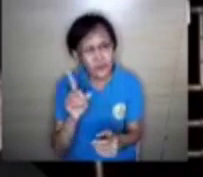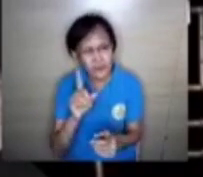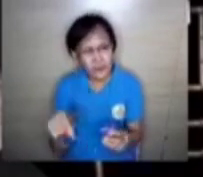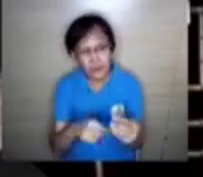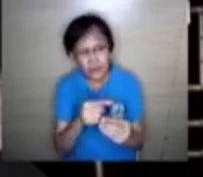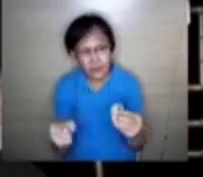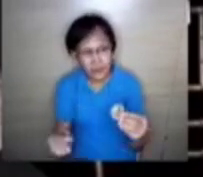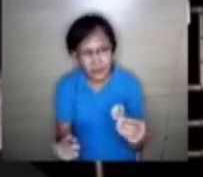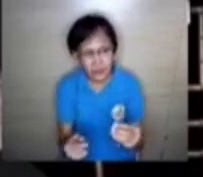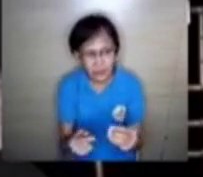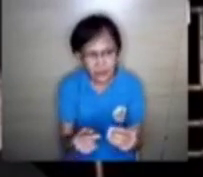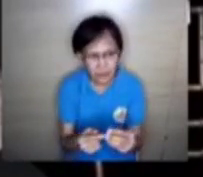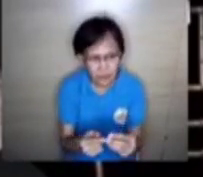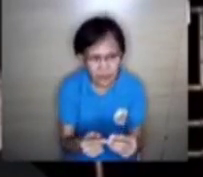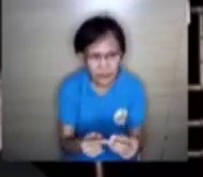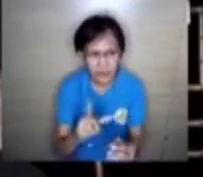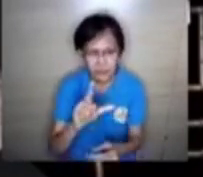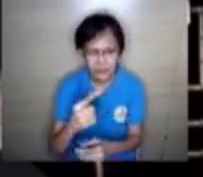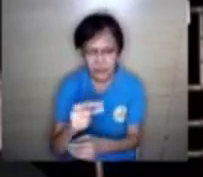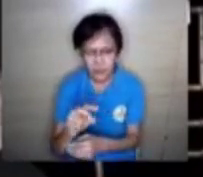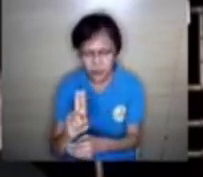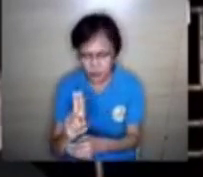na madalas ginagamit ng LGU.